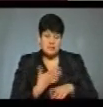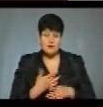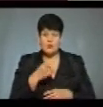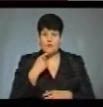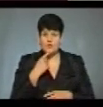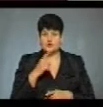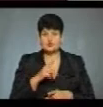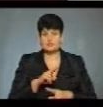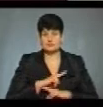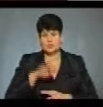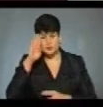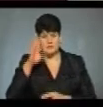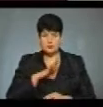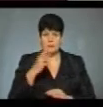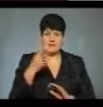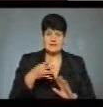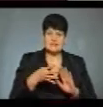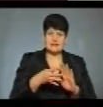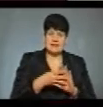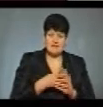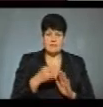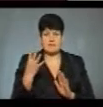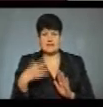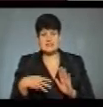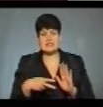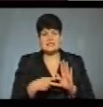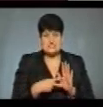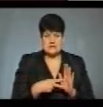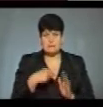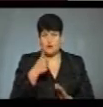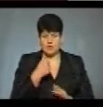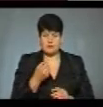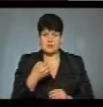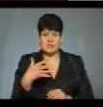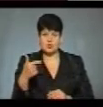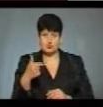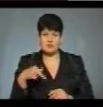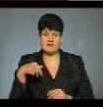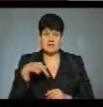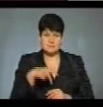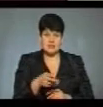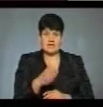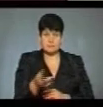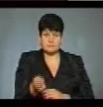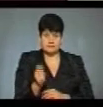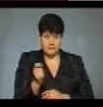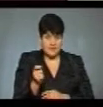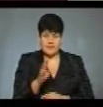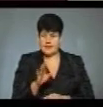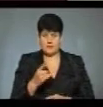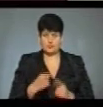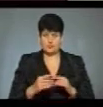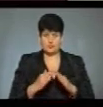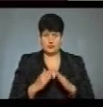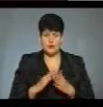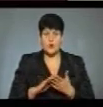розповіла, що загиблим було 59 і 57 років. 15 грудня вони пішли на риболовлю і не повернулися додому. Обставини загибелі